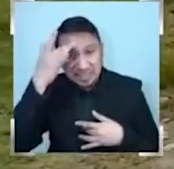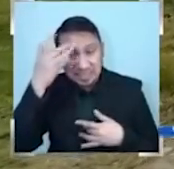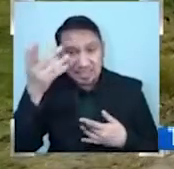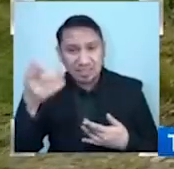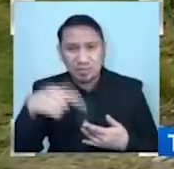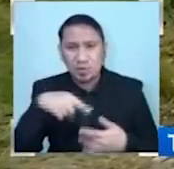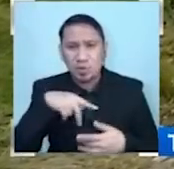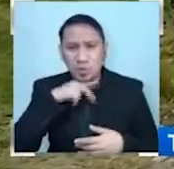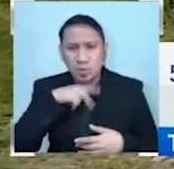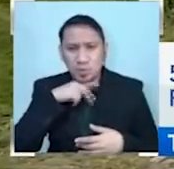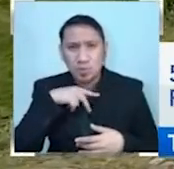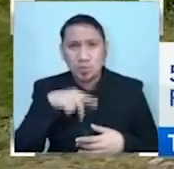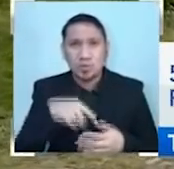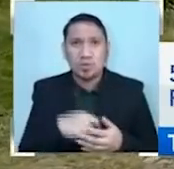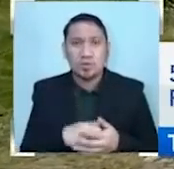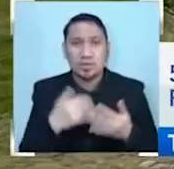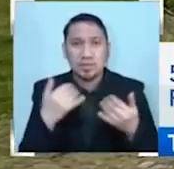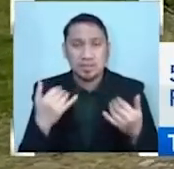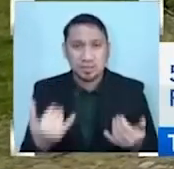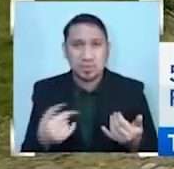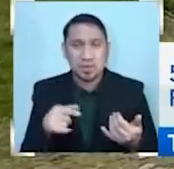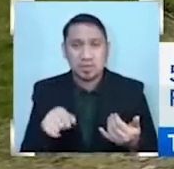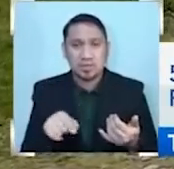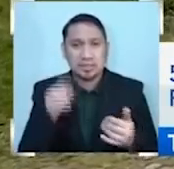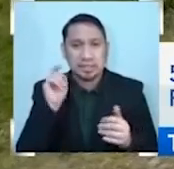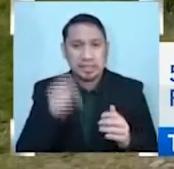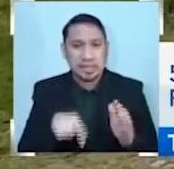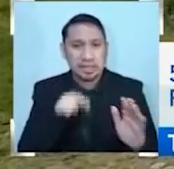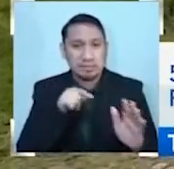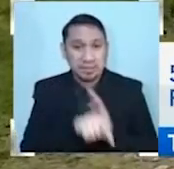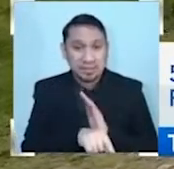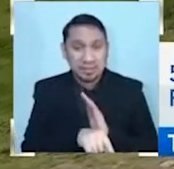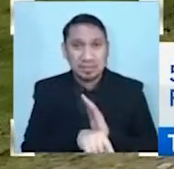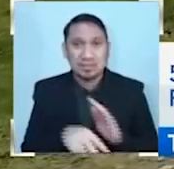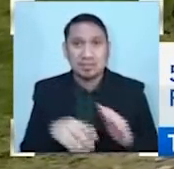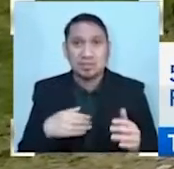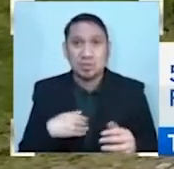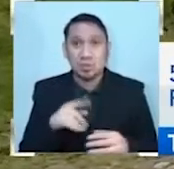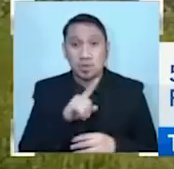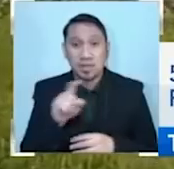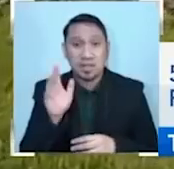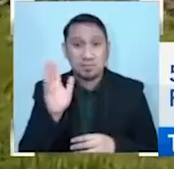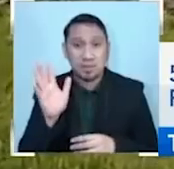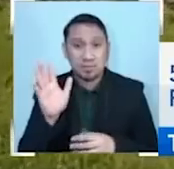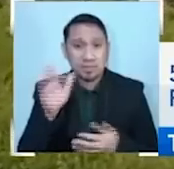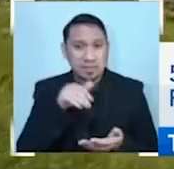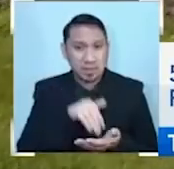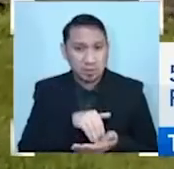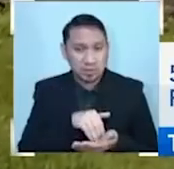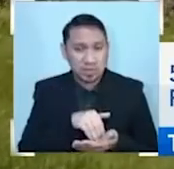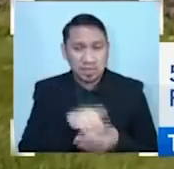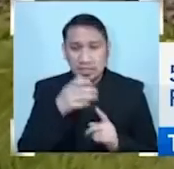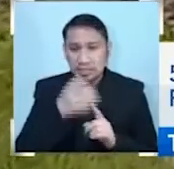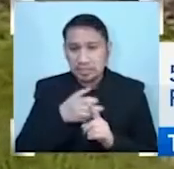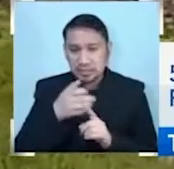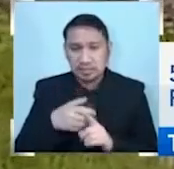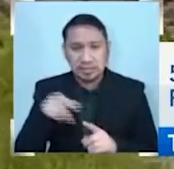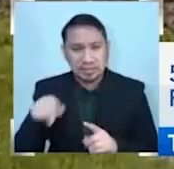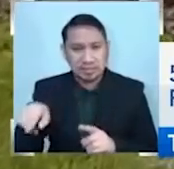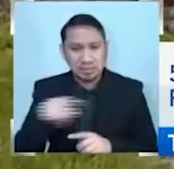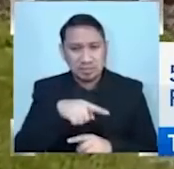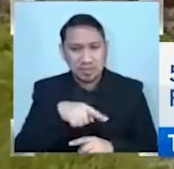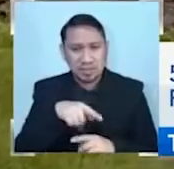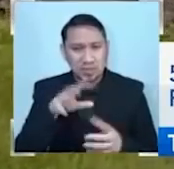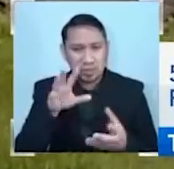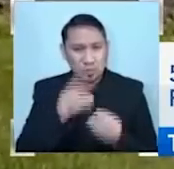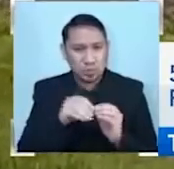at kinailangan i-cull o patayin. Halos 150,000 pesos ang halaga naman ito. Walang nagawa ang mga